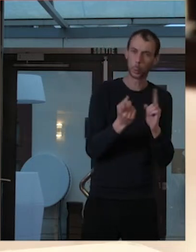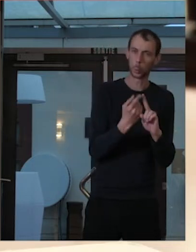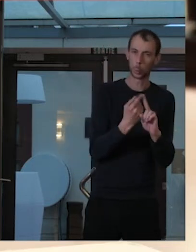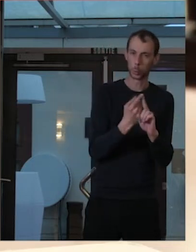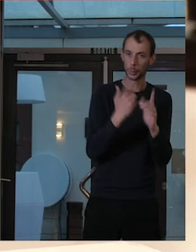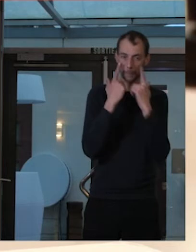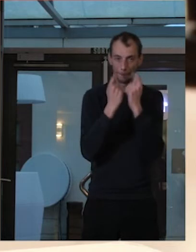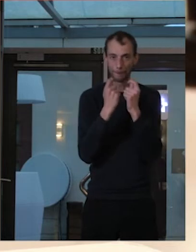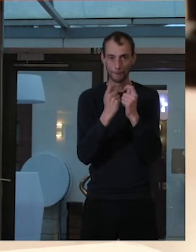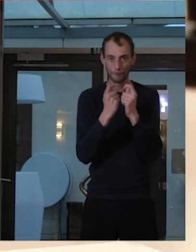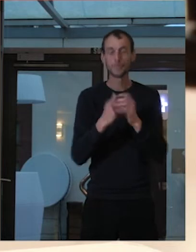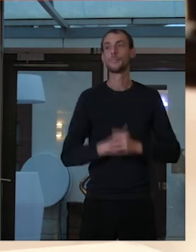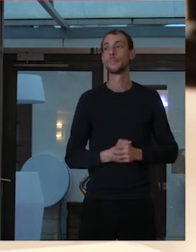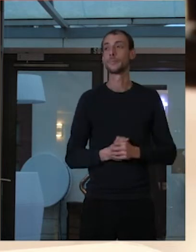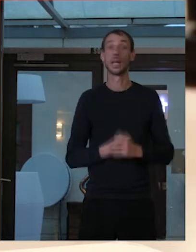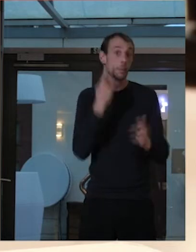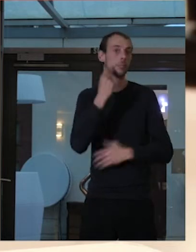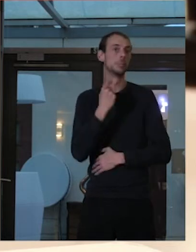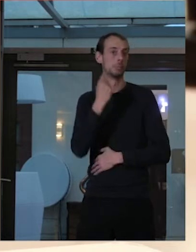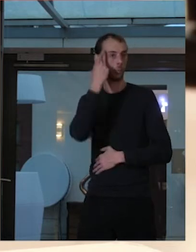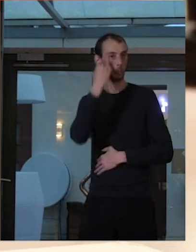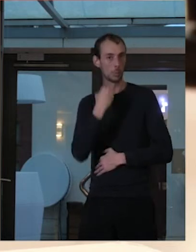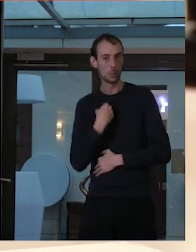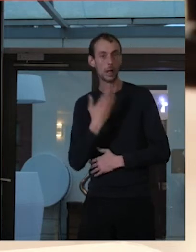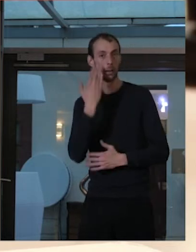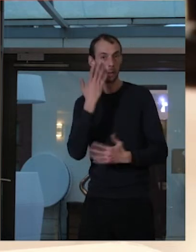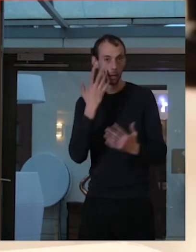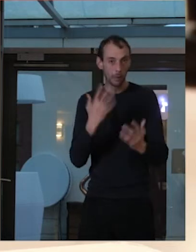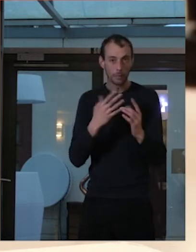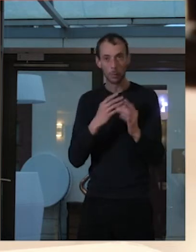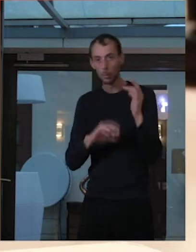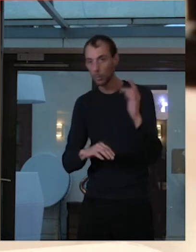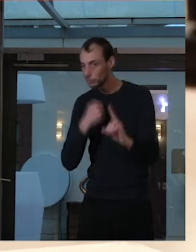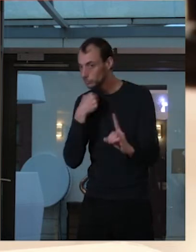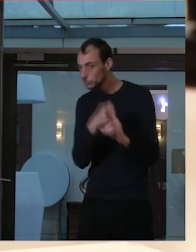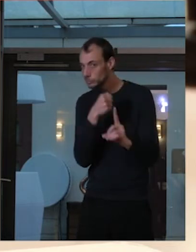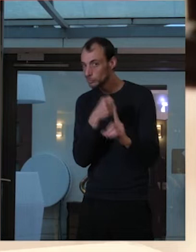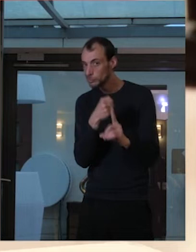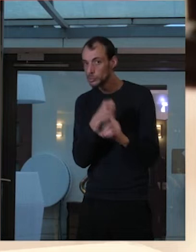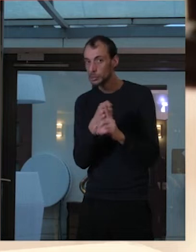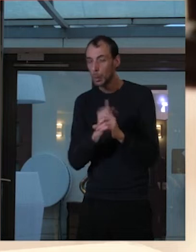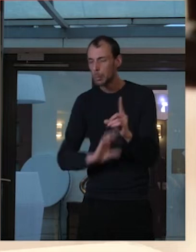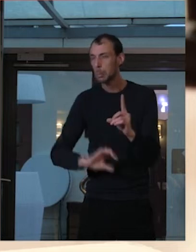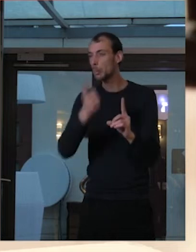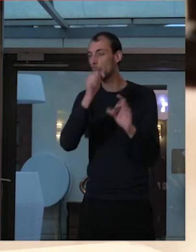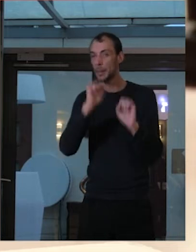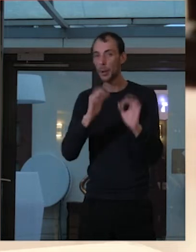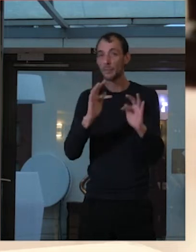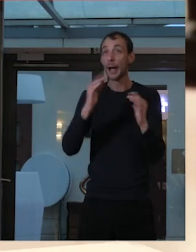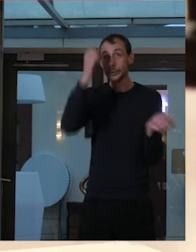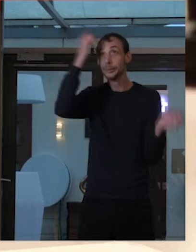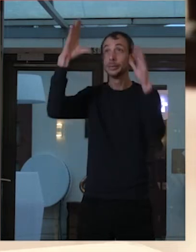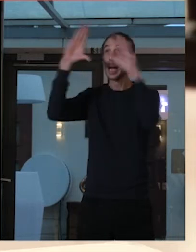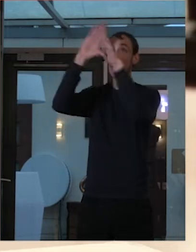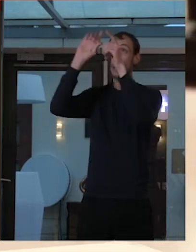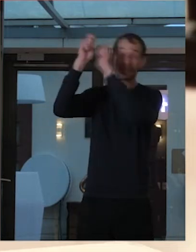correctement, et à mon sens, pour lutter en tout premier lieu contre les stéréotypes et cette perception qui est extrêmement datée,